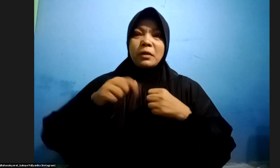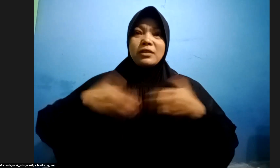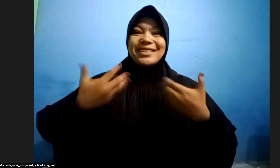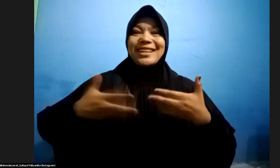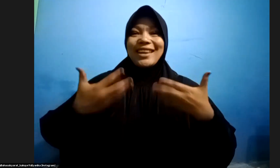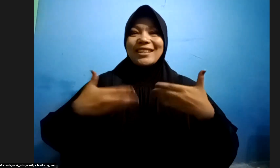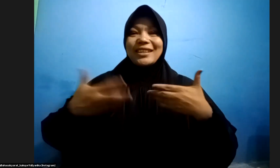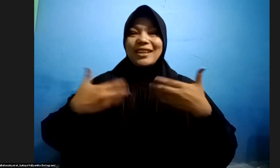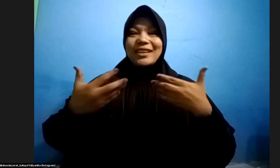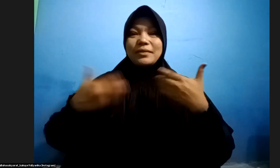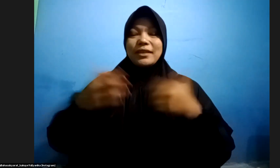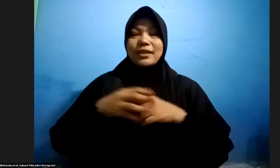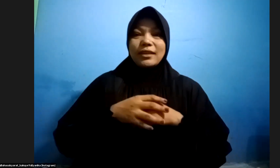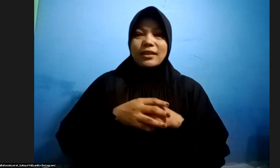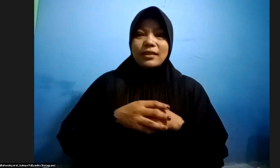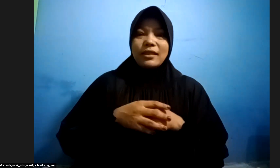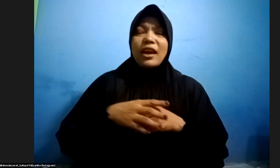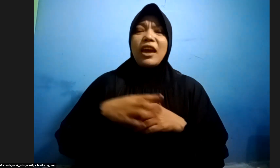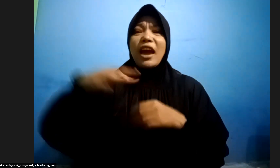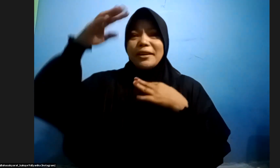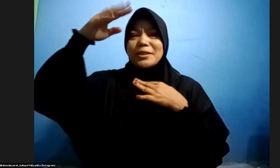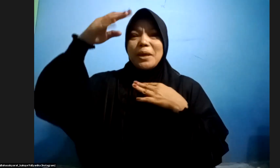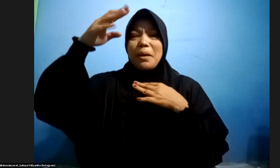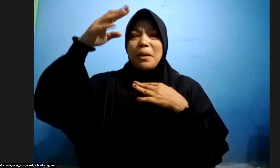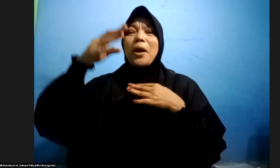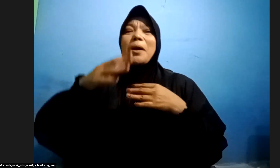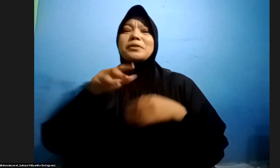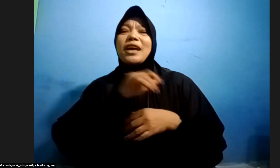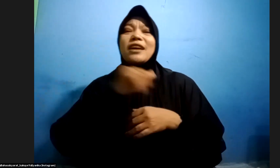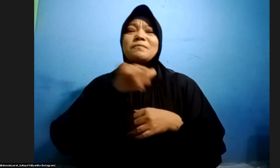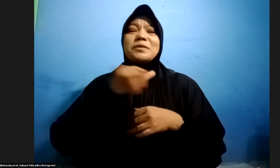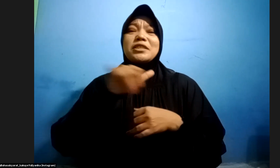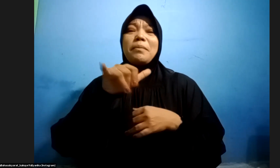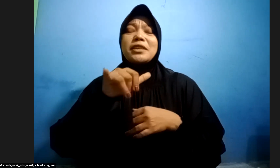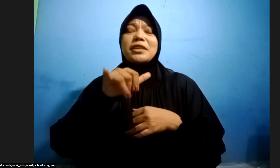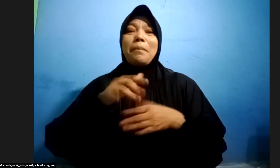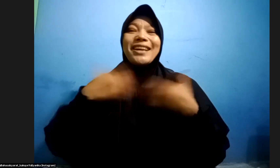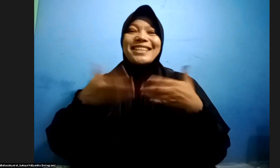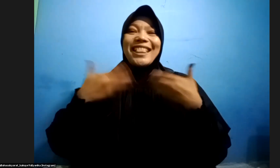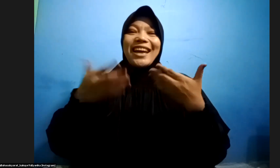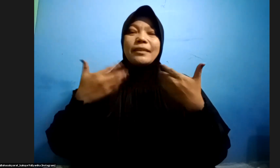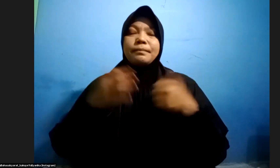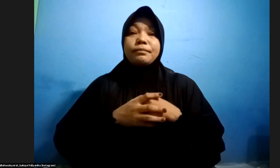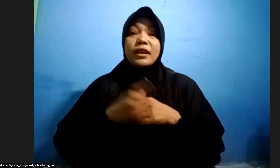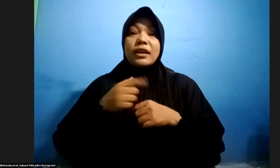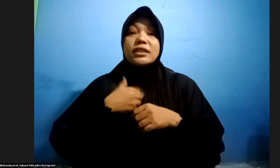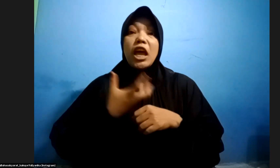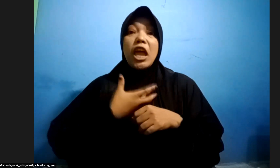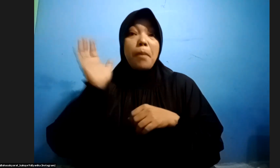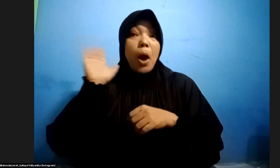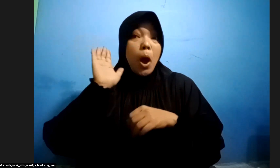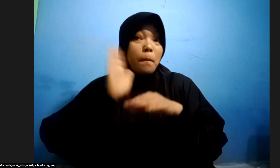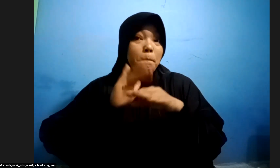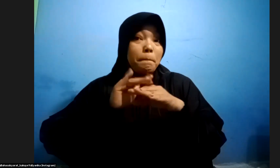gini. Mudah-mudahan menular ke Bapak Ibu sekalian keceriaannya. Saya ingin menyapa narasumber kita